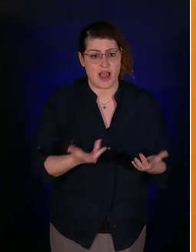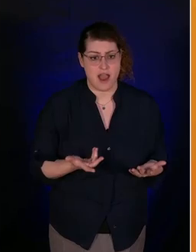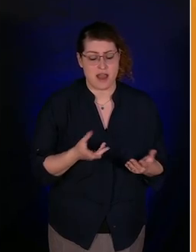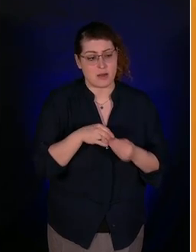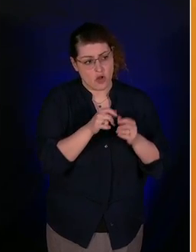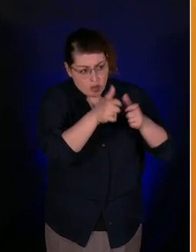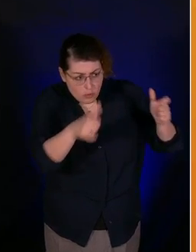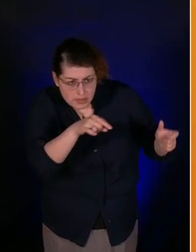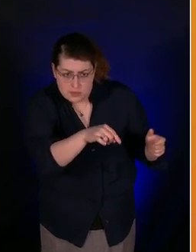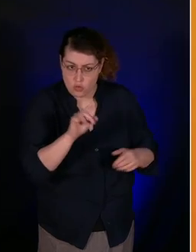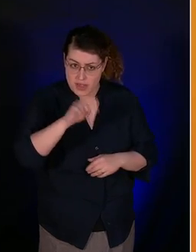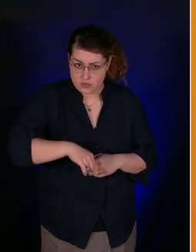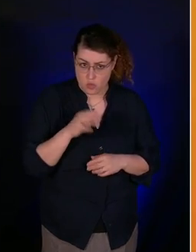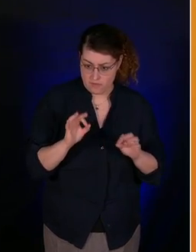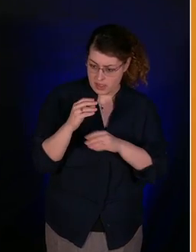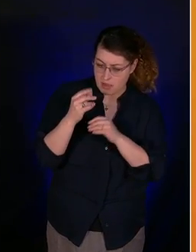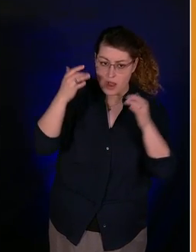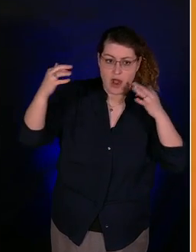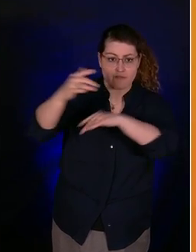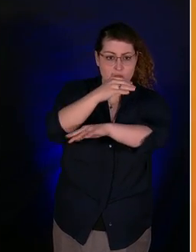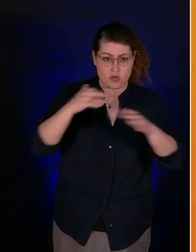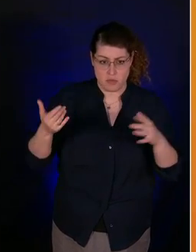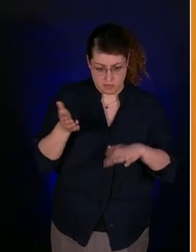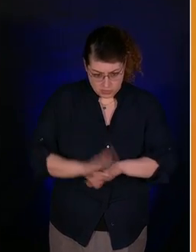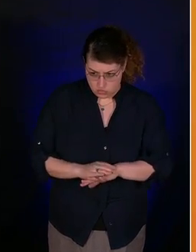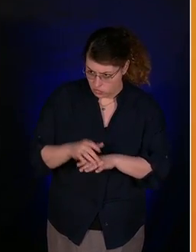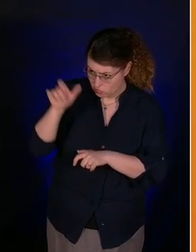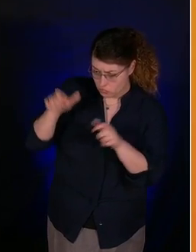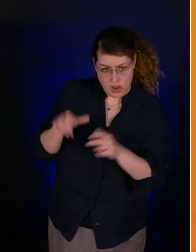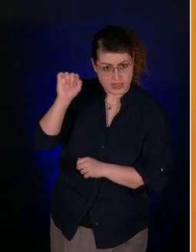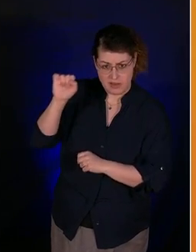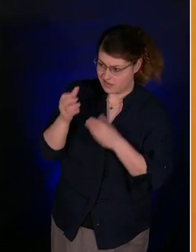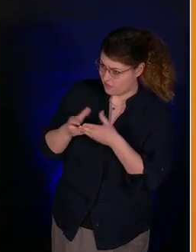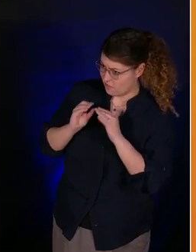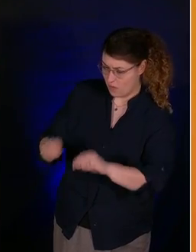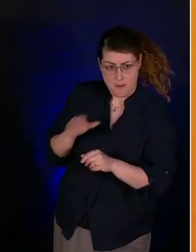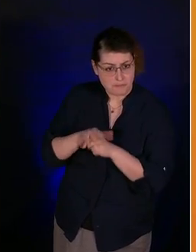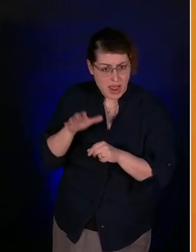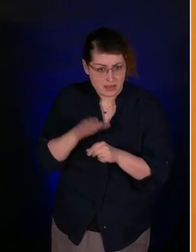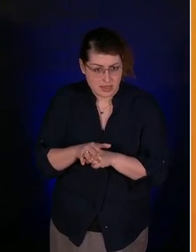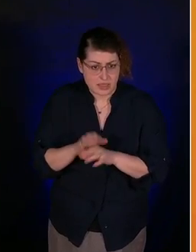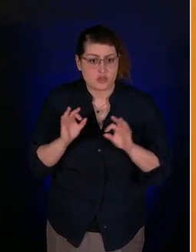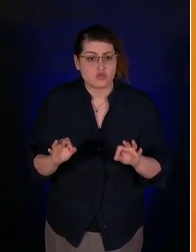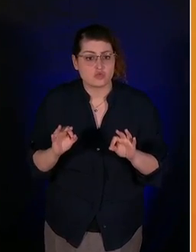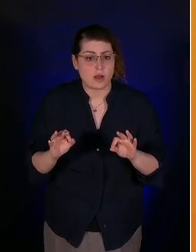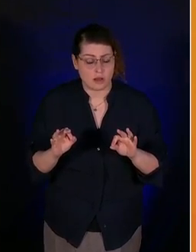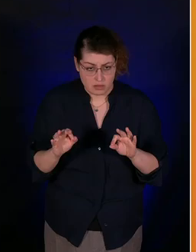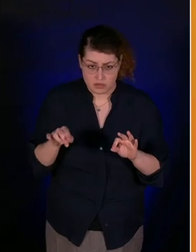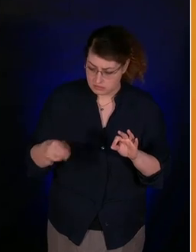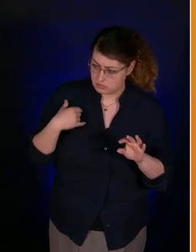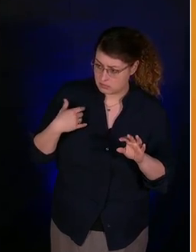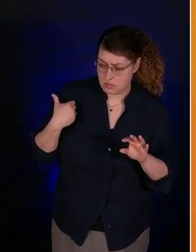entreprises ont des obligations sur l'environnement et que nous ne formons même pas nos camarades à cela, et notamment à la nouvelle BDESE qui est rentrée